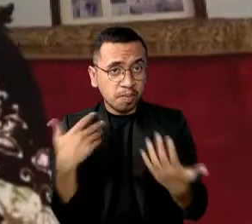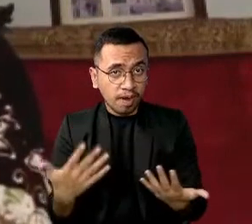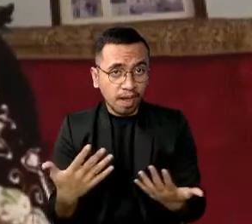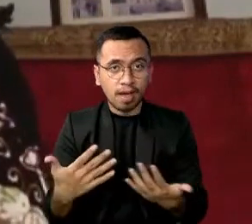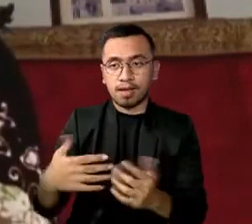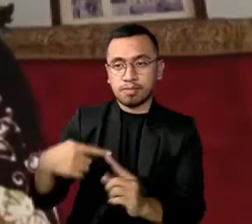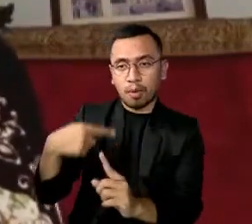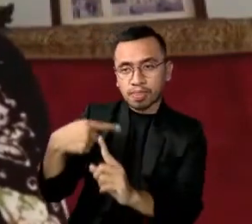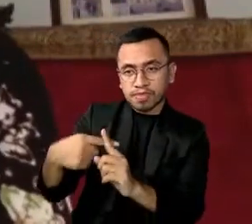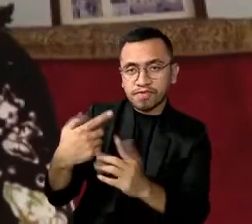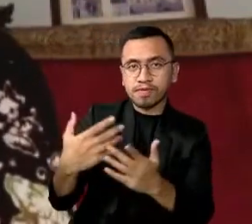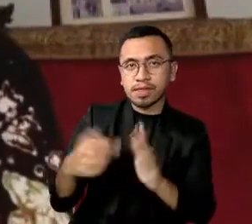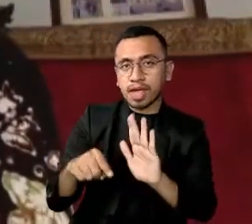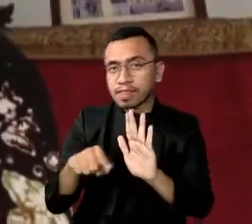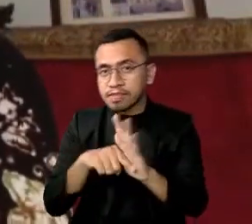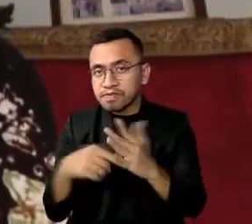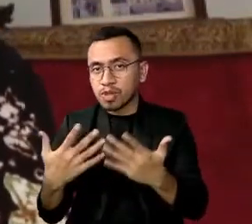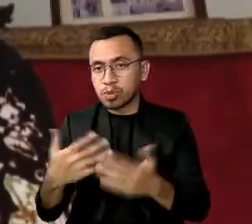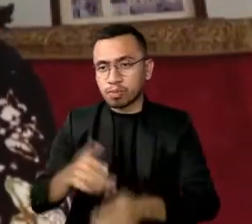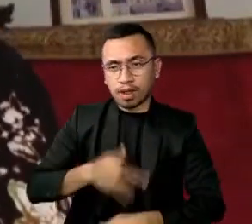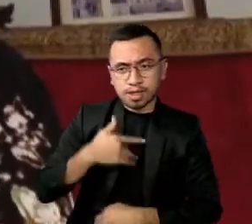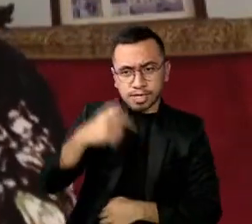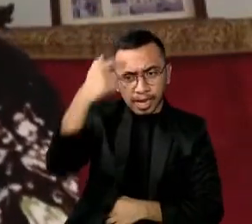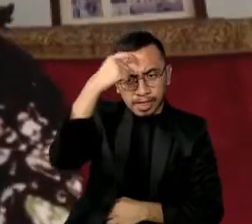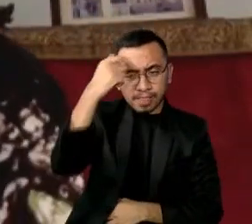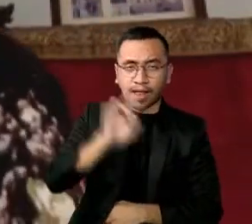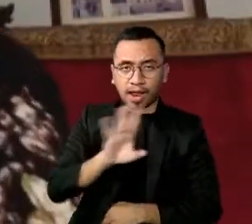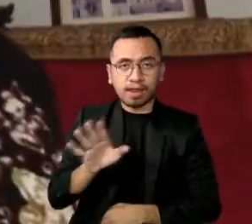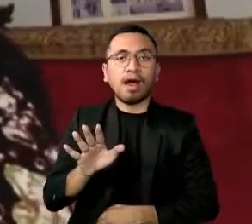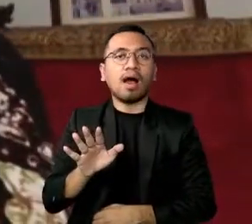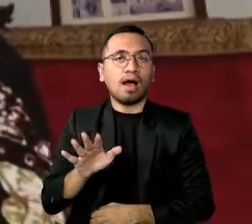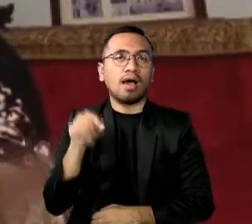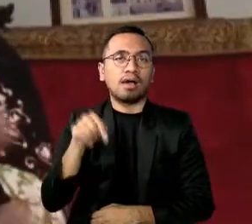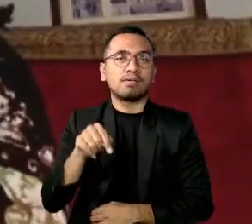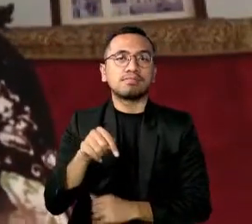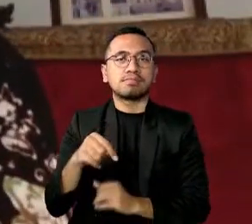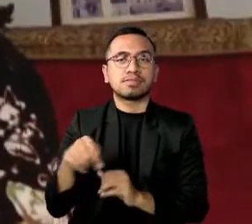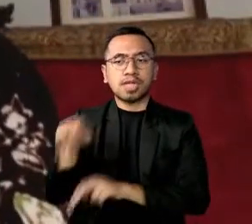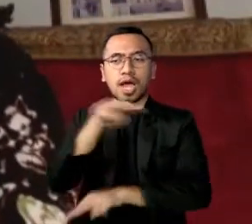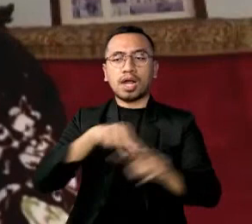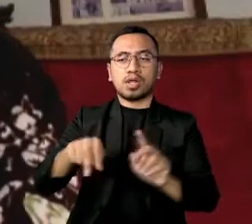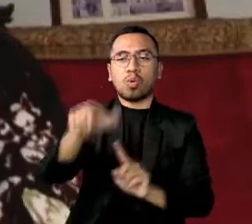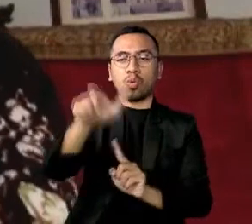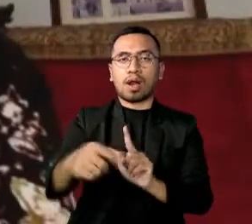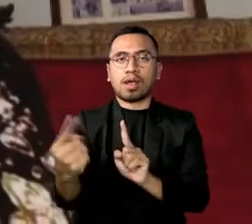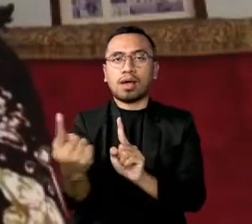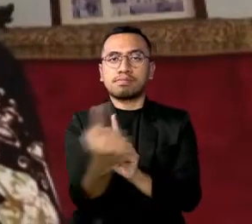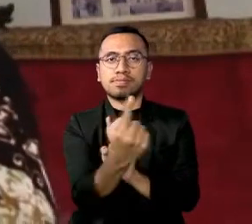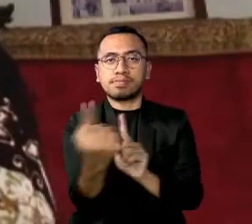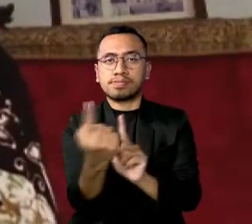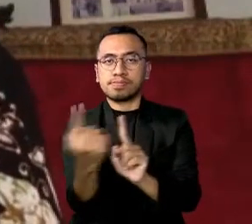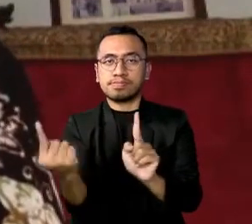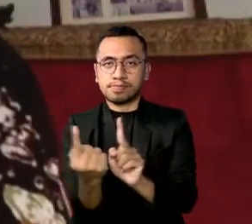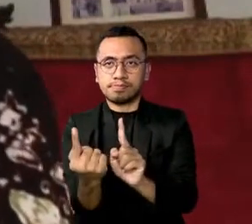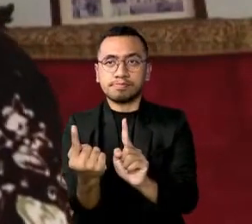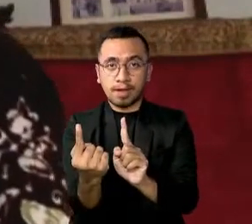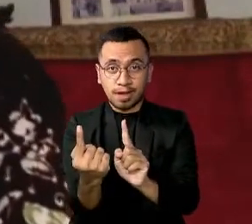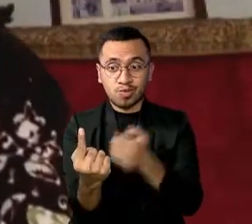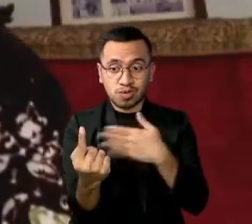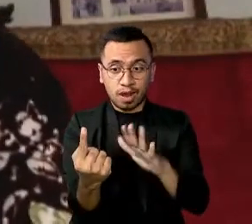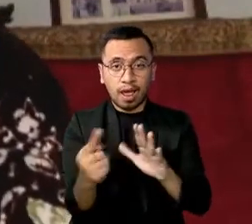bergejala Suspect itulah tugas pelacakan kontak dari pelacakan kontak ini nanti akan ada dua